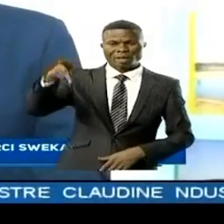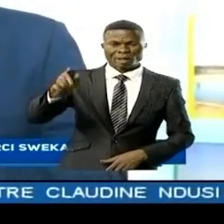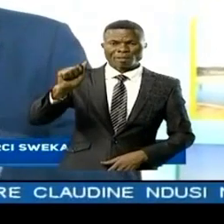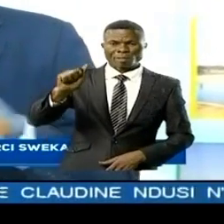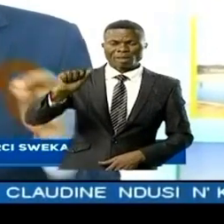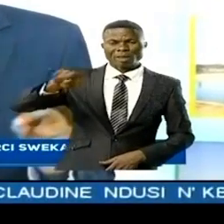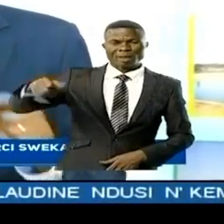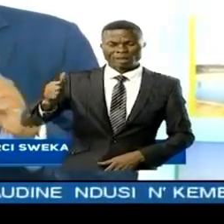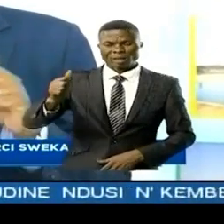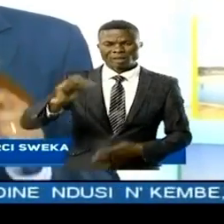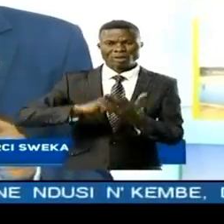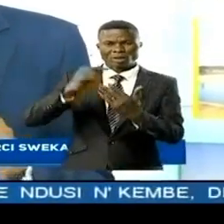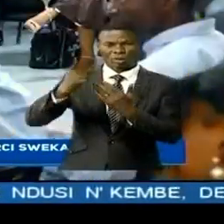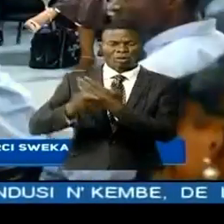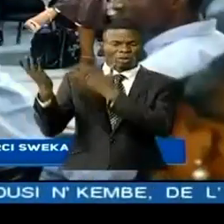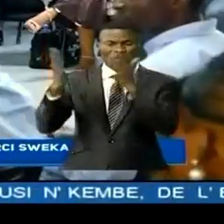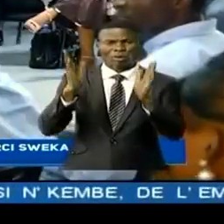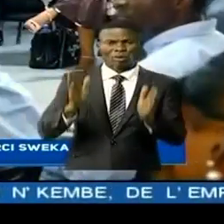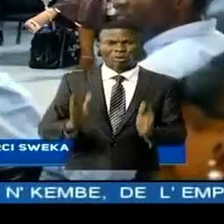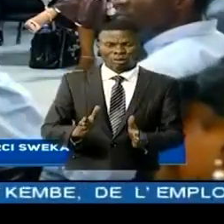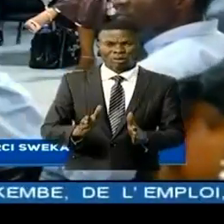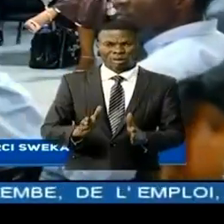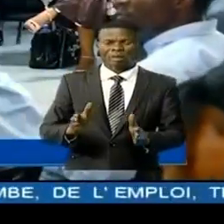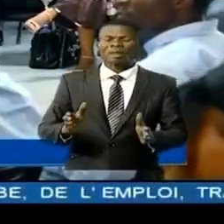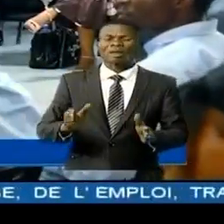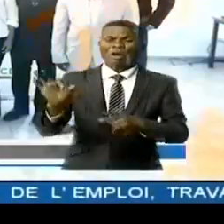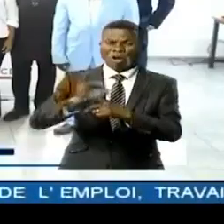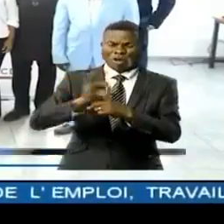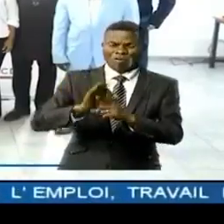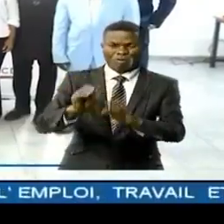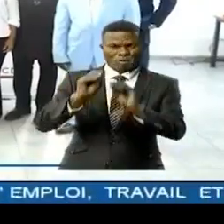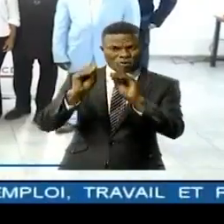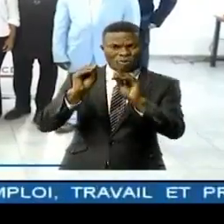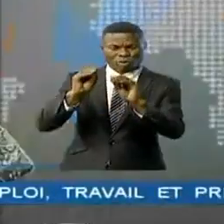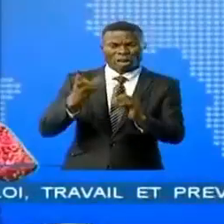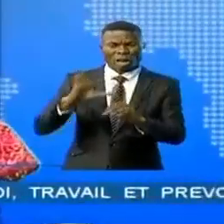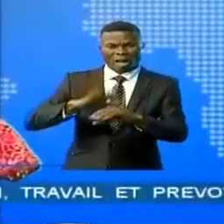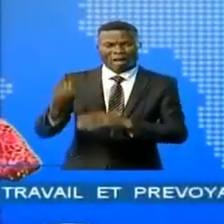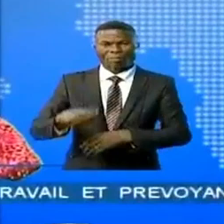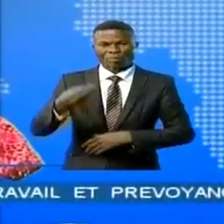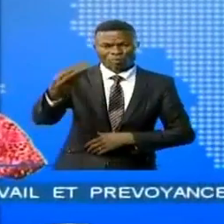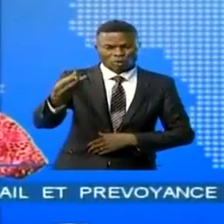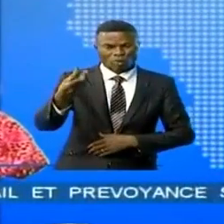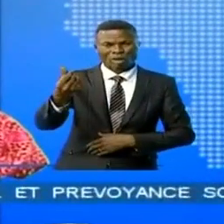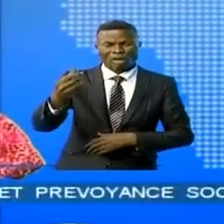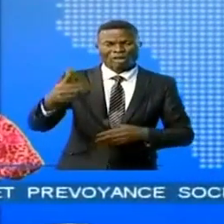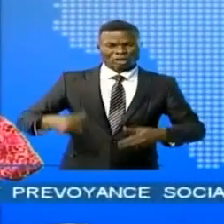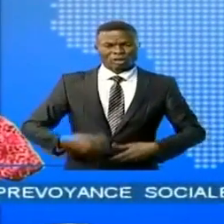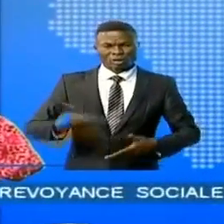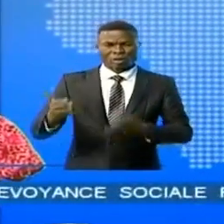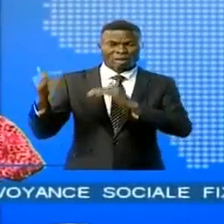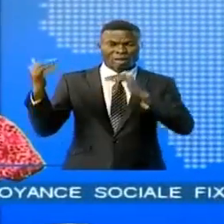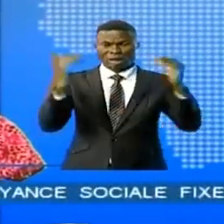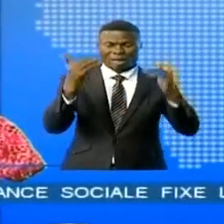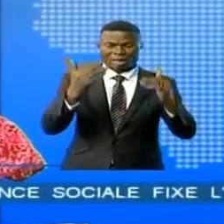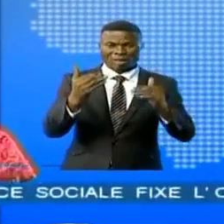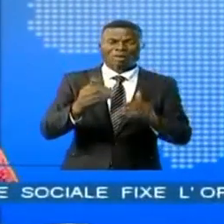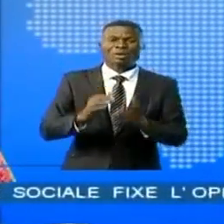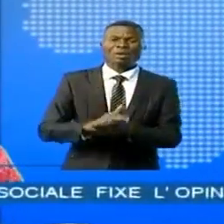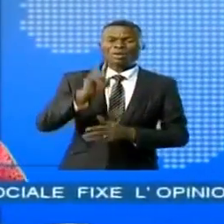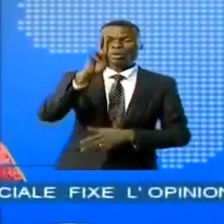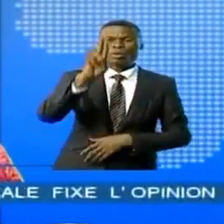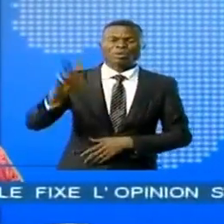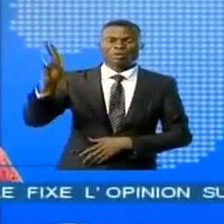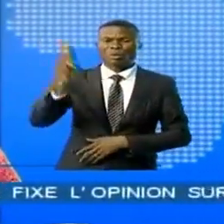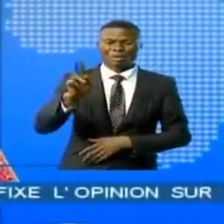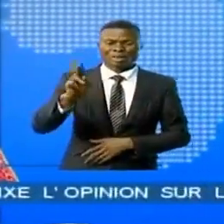bios mais ce plan de leur projet et seront formés puis financer la guerre grain russie plonge le monde